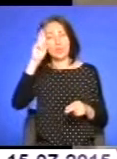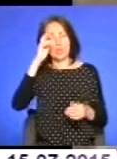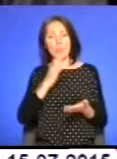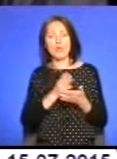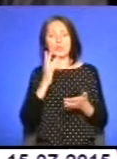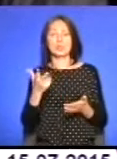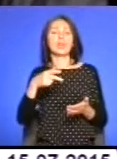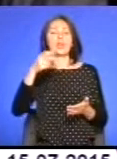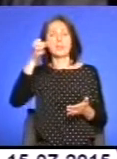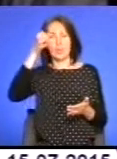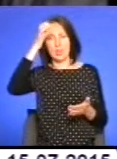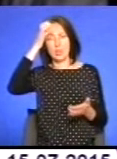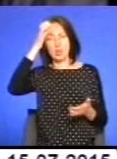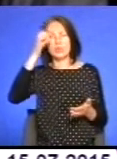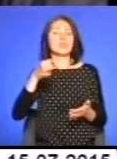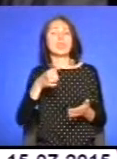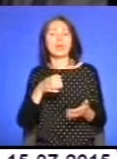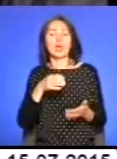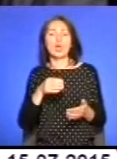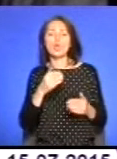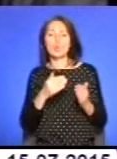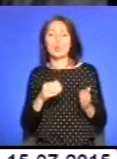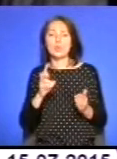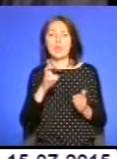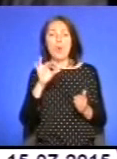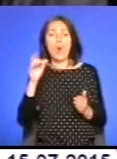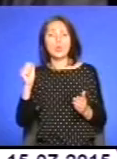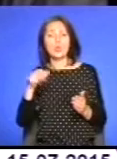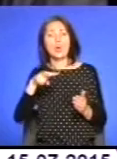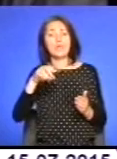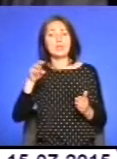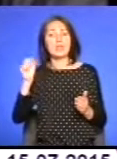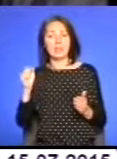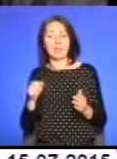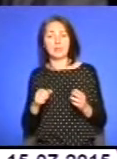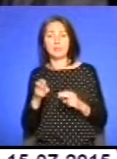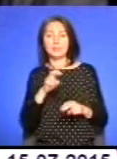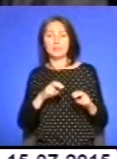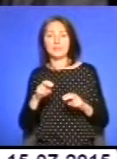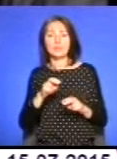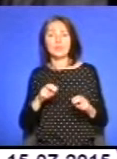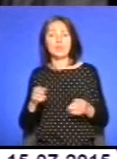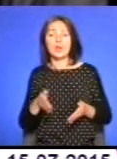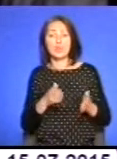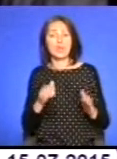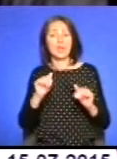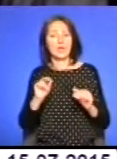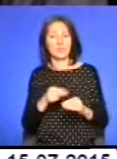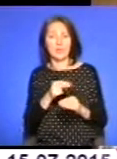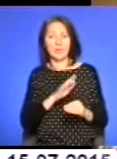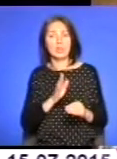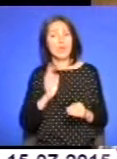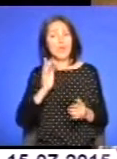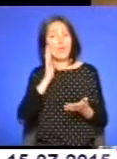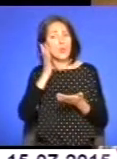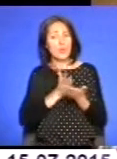богослів'я, міг аналізувати історичні помилки і шукати шляхи їх виправлення. Не був політиком, та його вплив на тогочасне громадсько-політичне